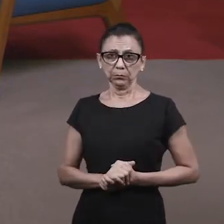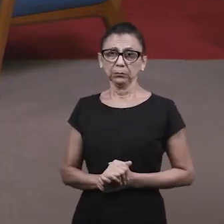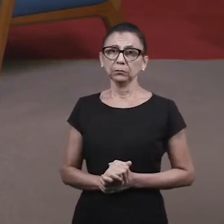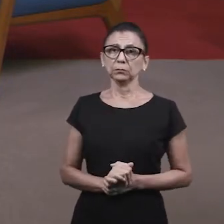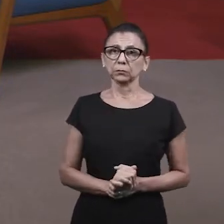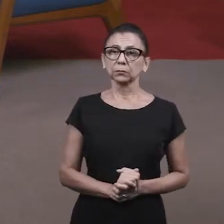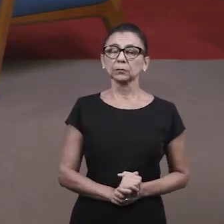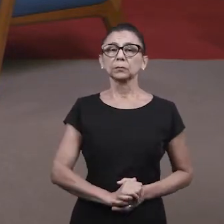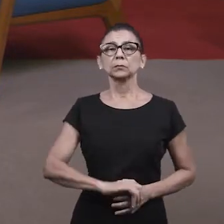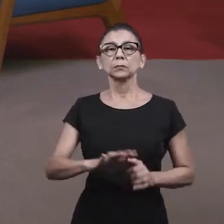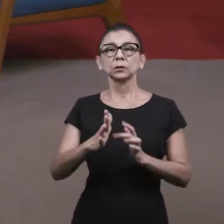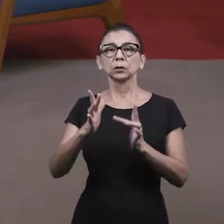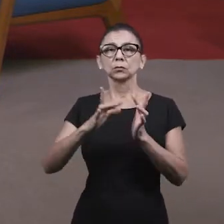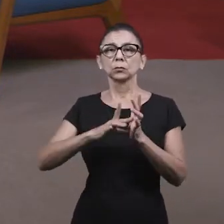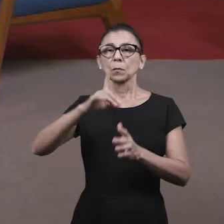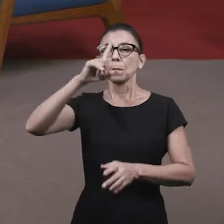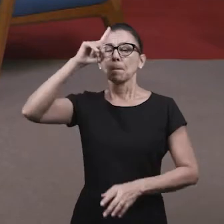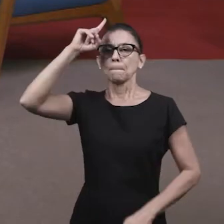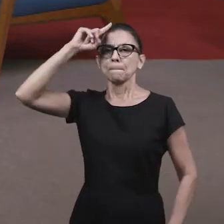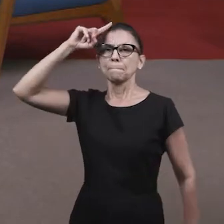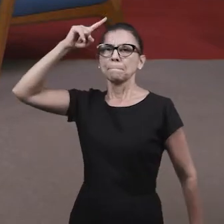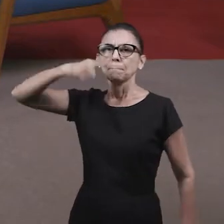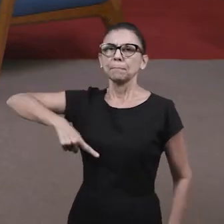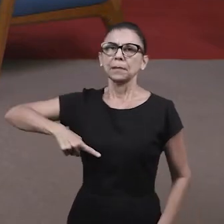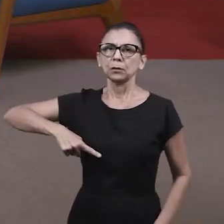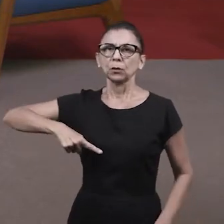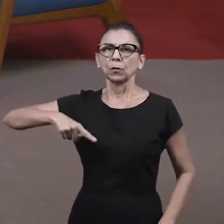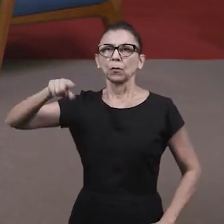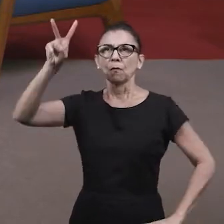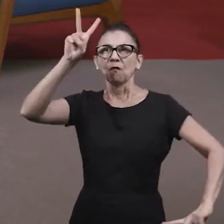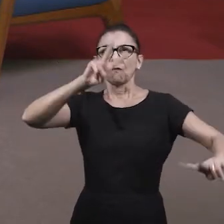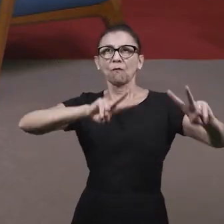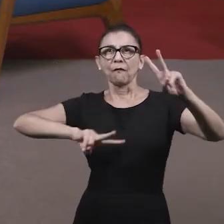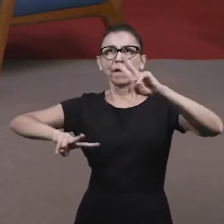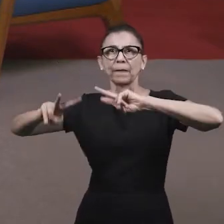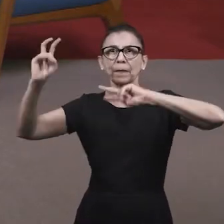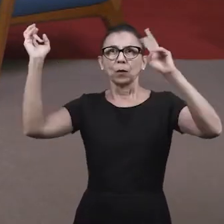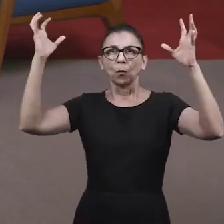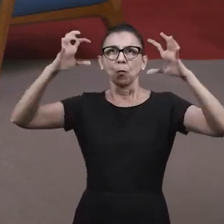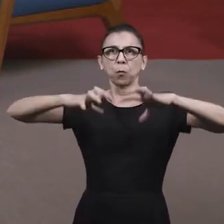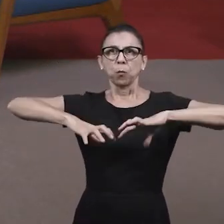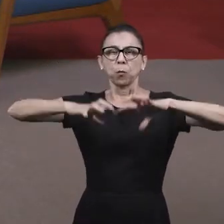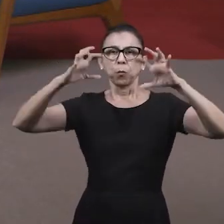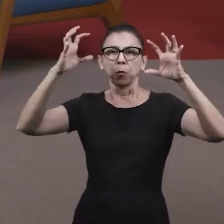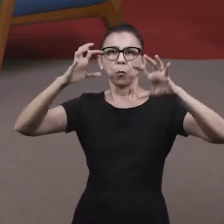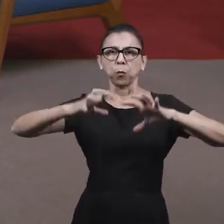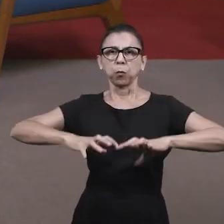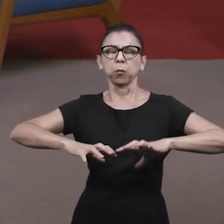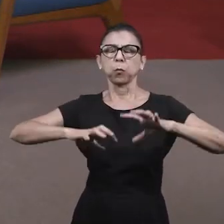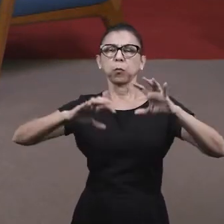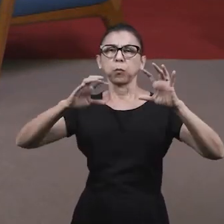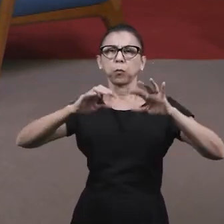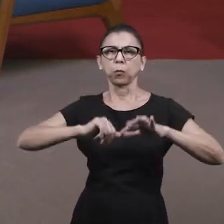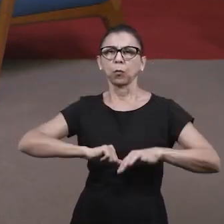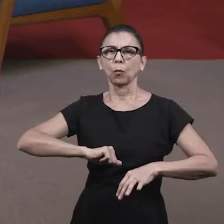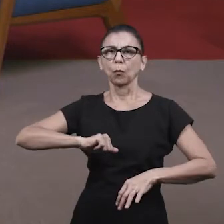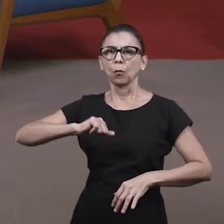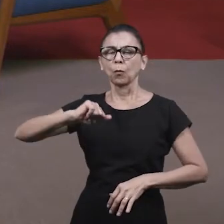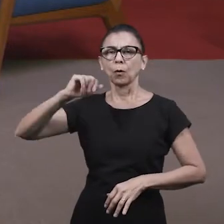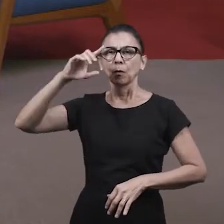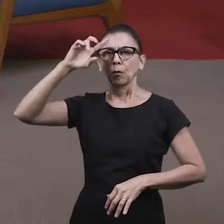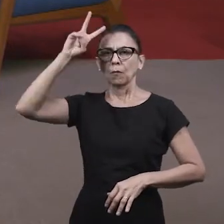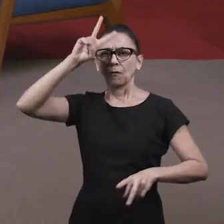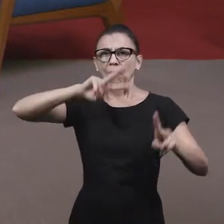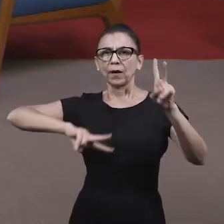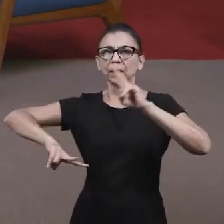Seigneur Jésus afin que tout cela se calme et la nature a entendu cet